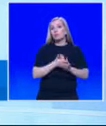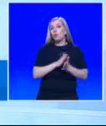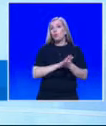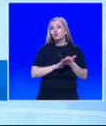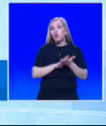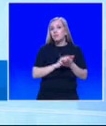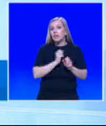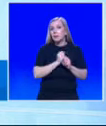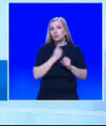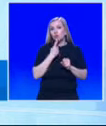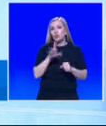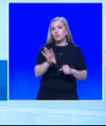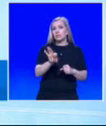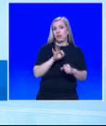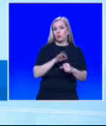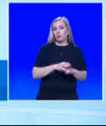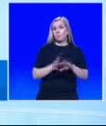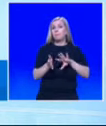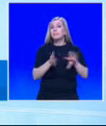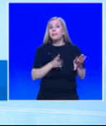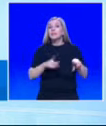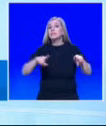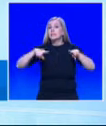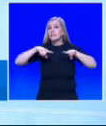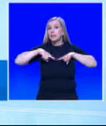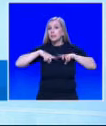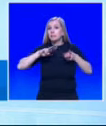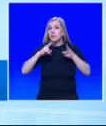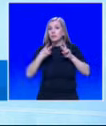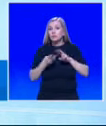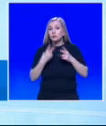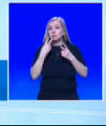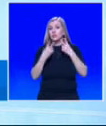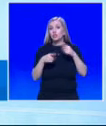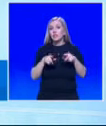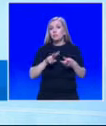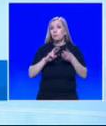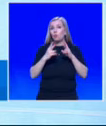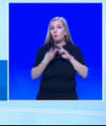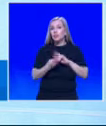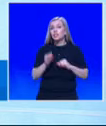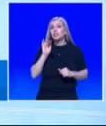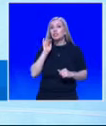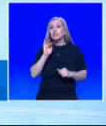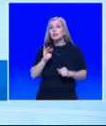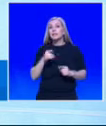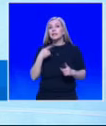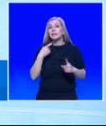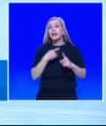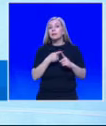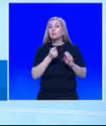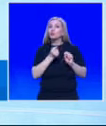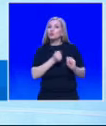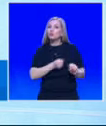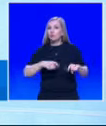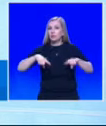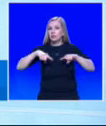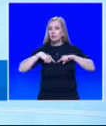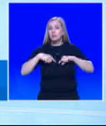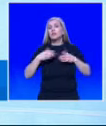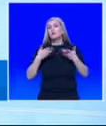За съдебната реформа очевидно е, че тези промени ще бъдат адресирани към Конституционния съд и